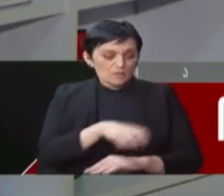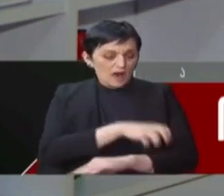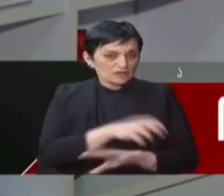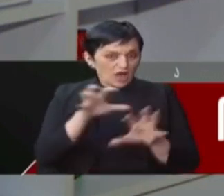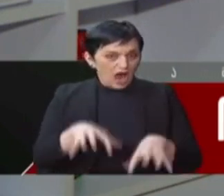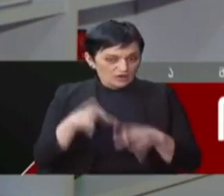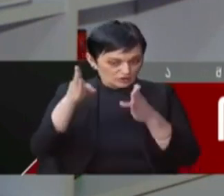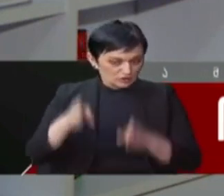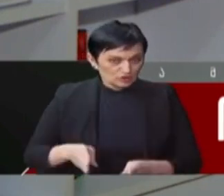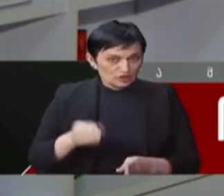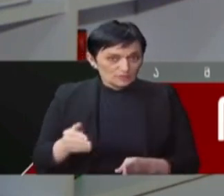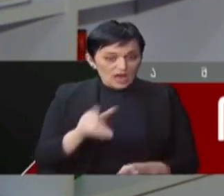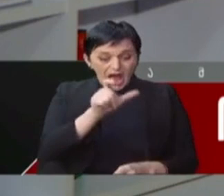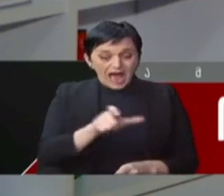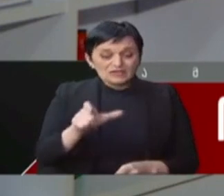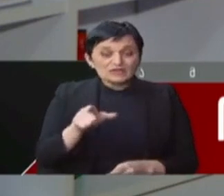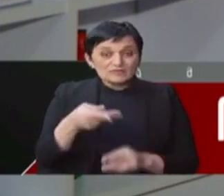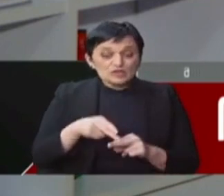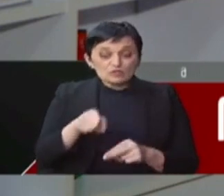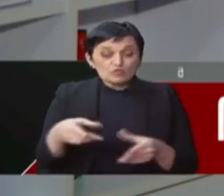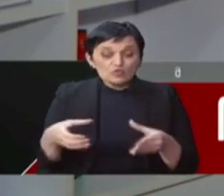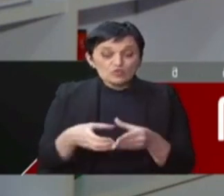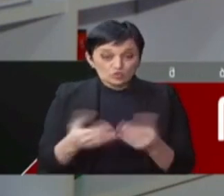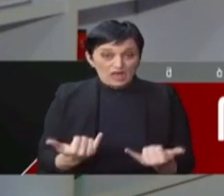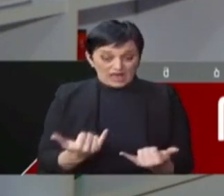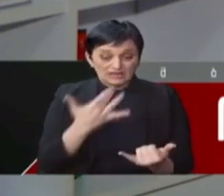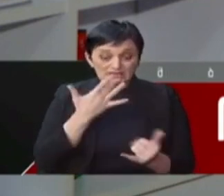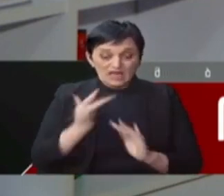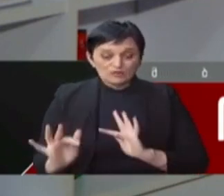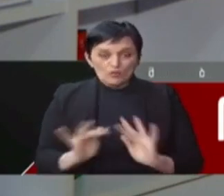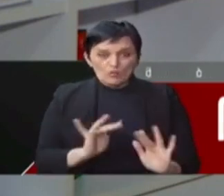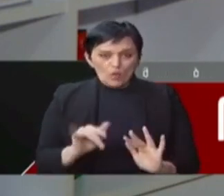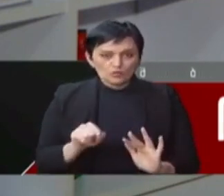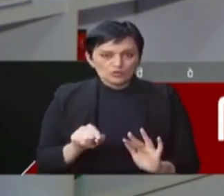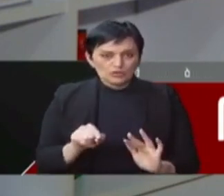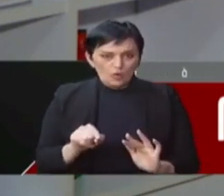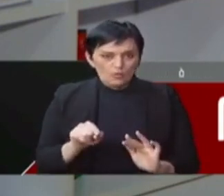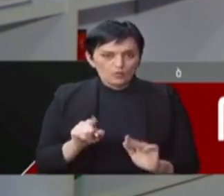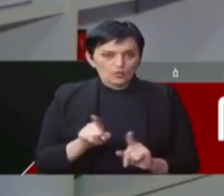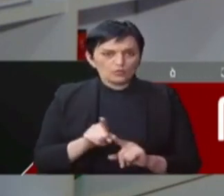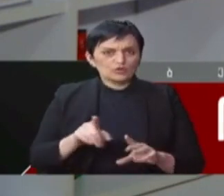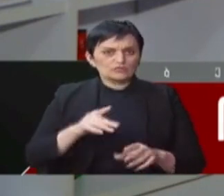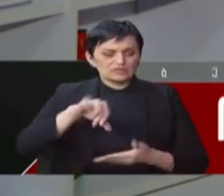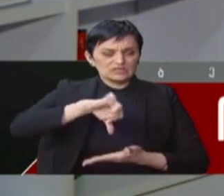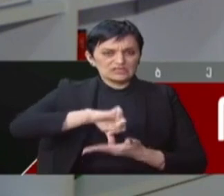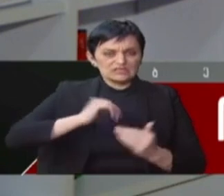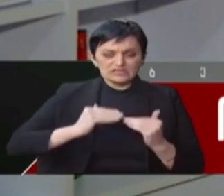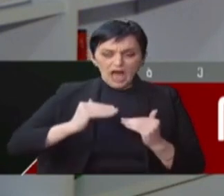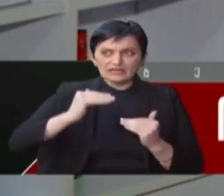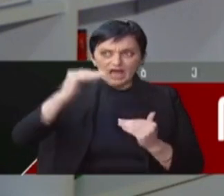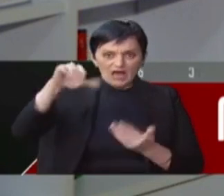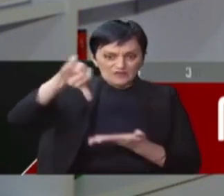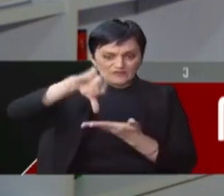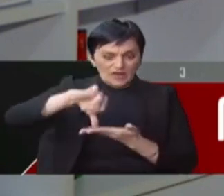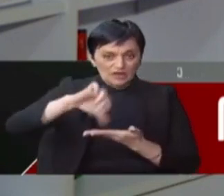თავმჯდომარეზე და იმ ადამიანებზე, იმ გუნდზე, რომლებიც დღეს ახლა ნაციონალური მოძრაობის იერარქიულ სათავეში აღმოჩნდებიან.